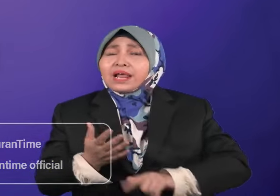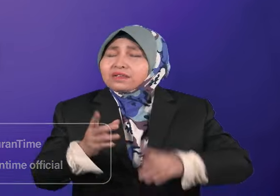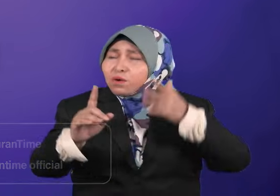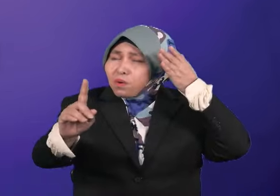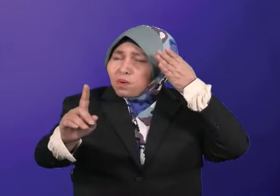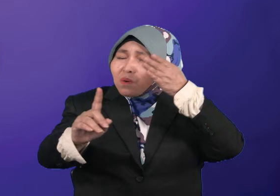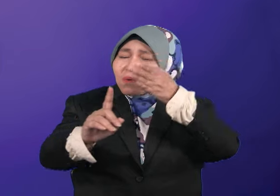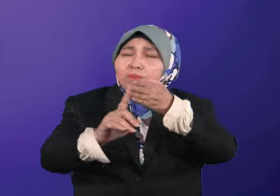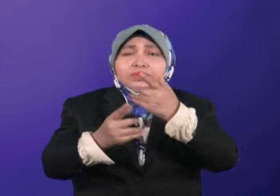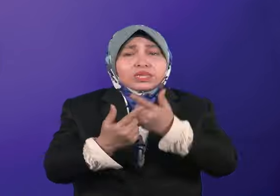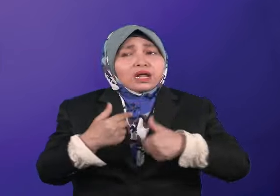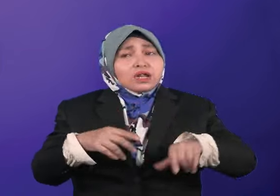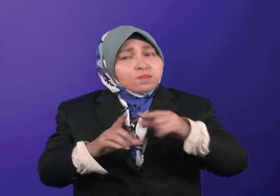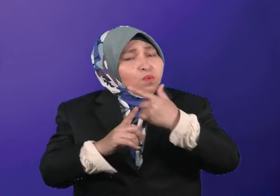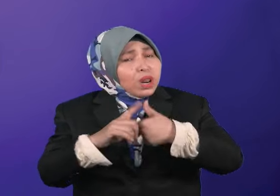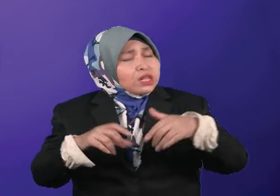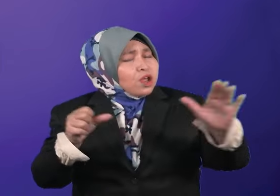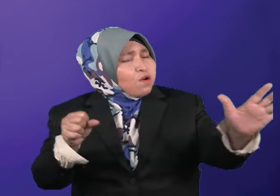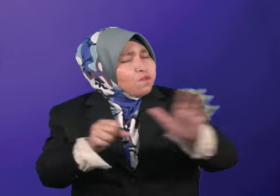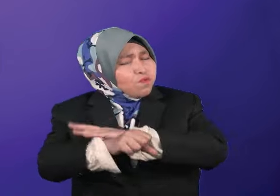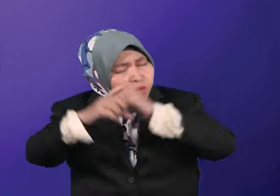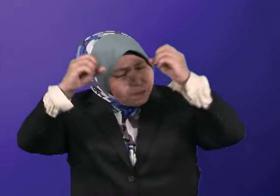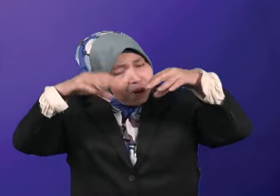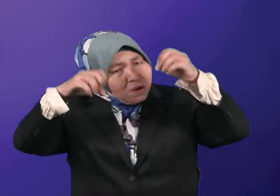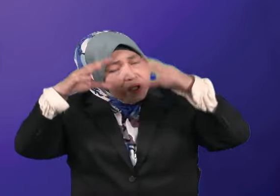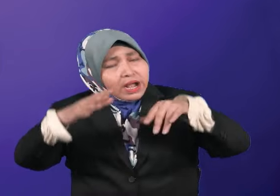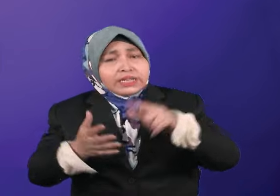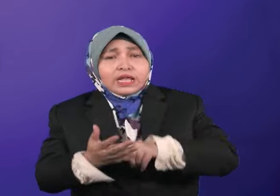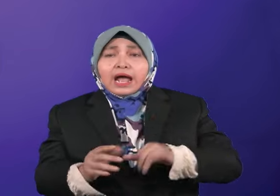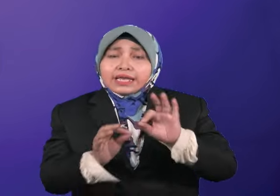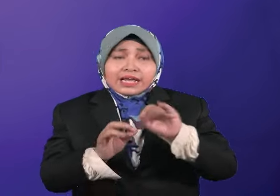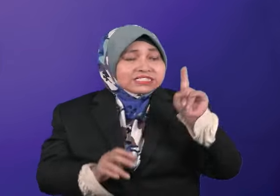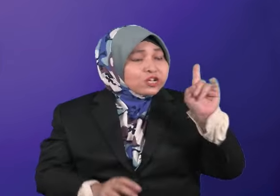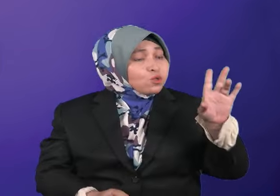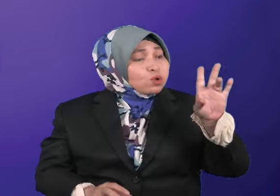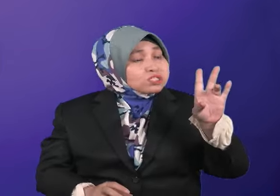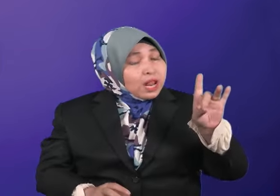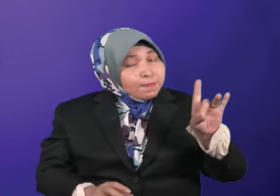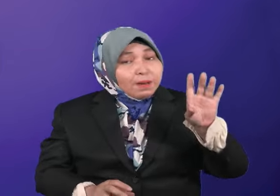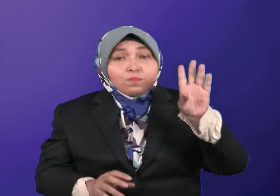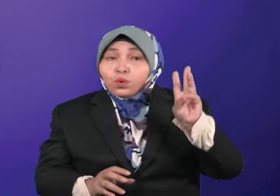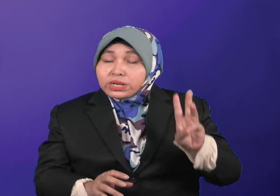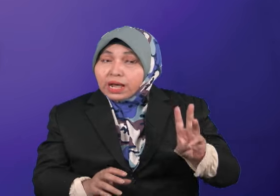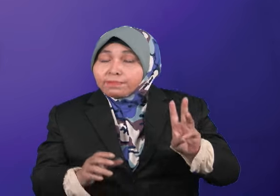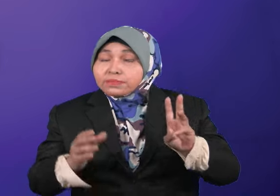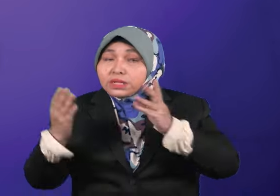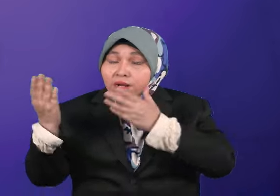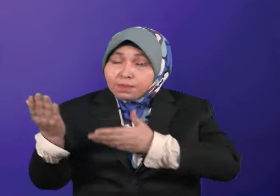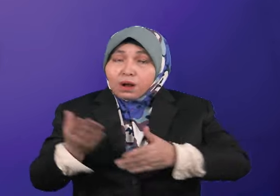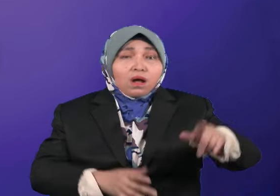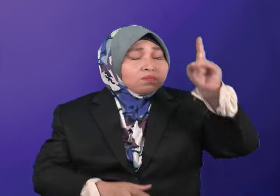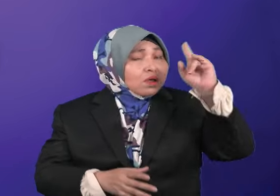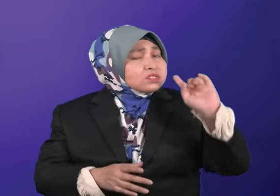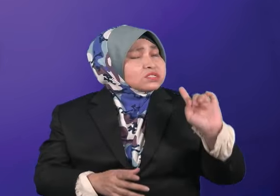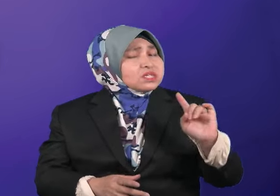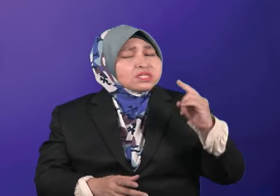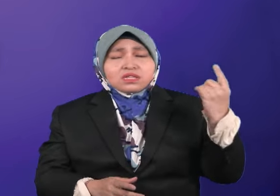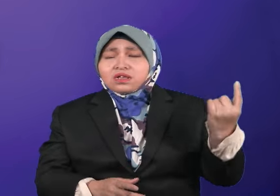disasarkan daripada bulan yang penuh barakah ini. Pada ayat 186 dibawakan pula tentang Allah sentiasa dekat